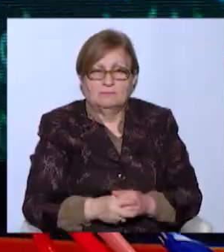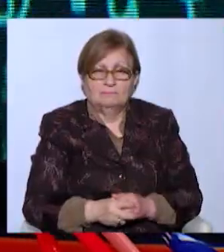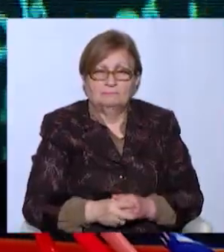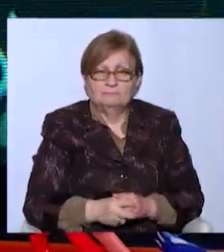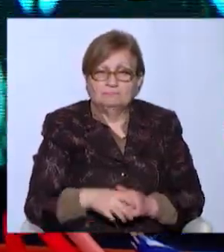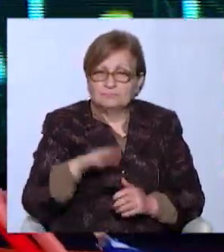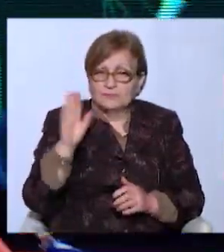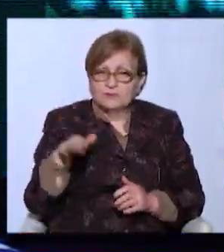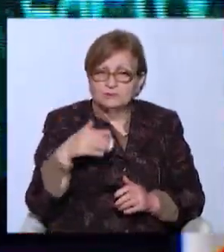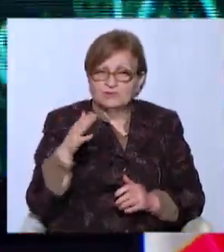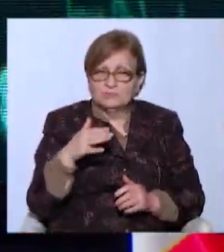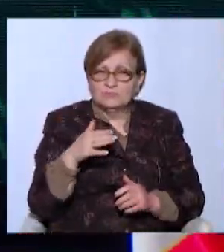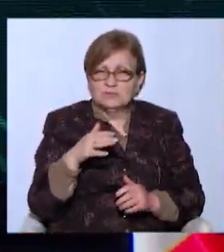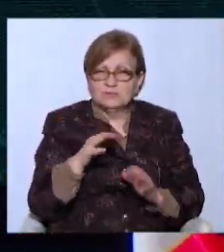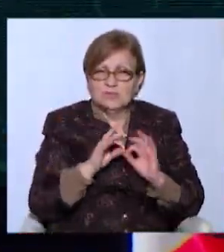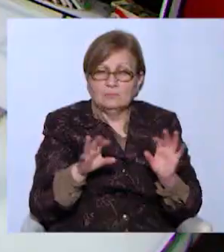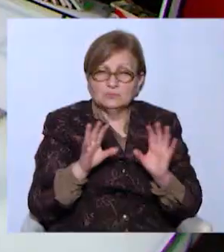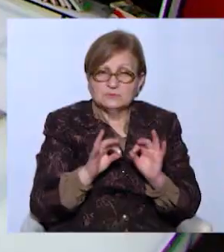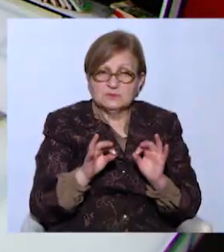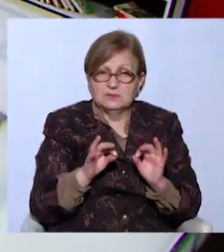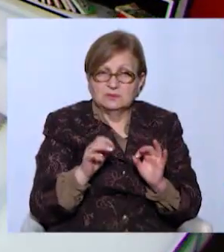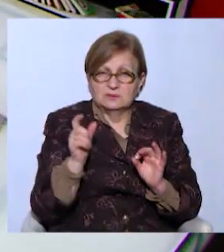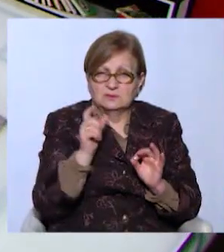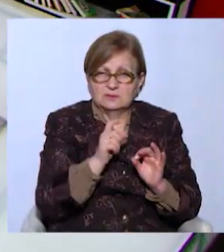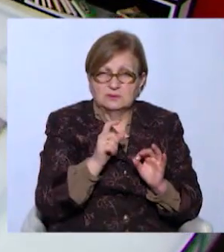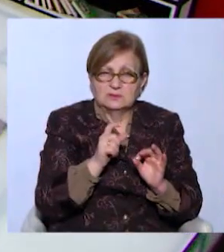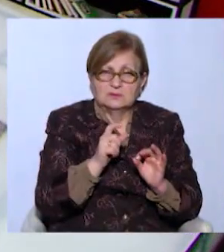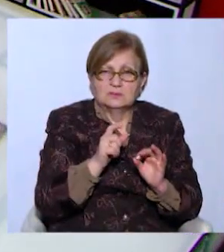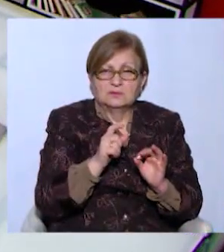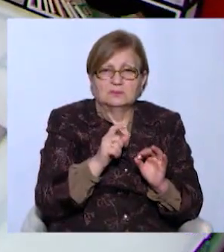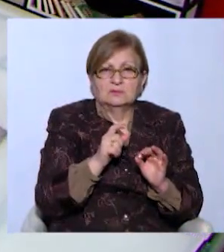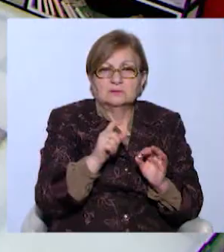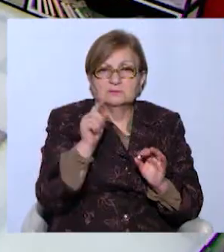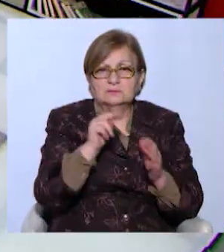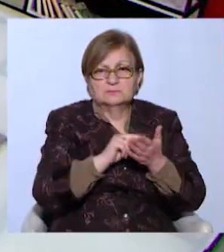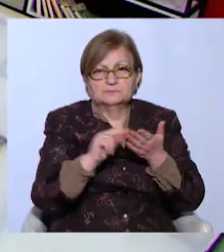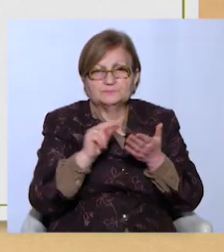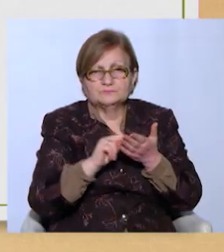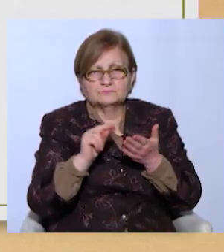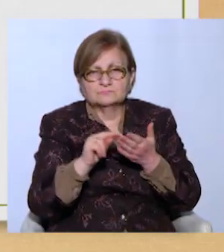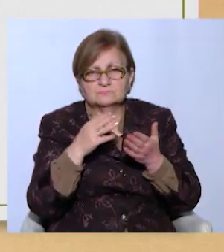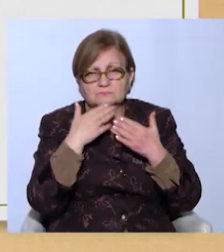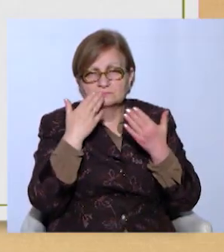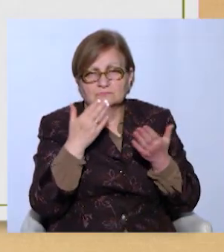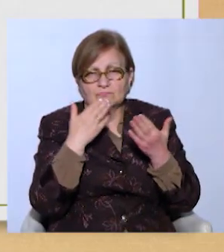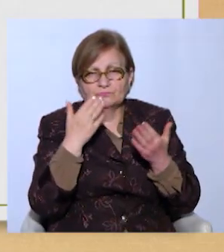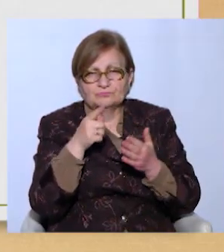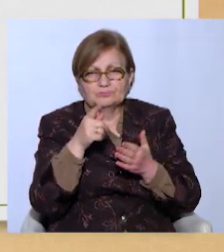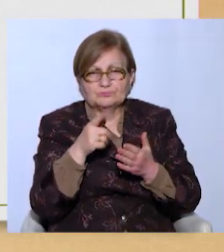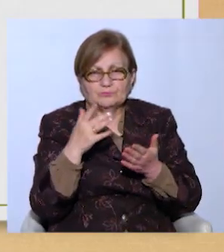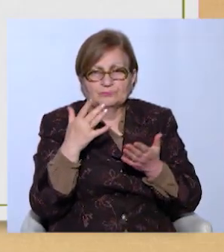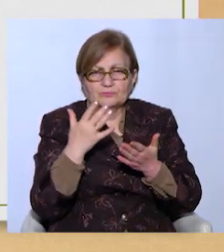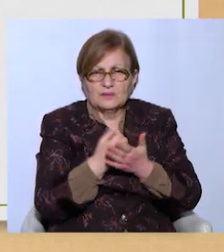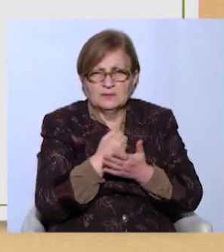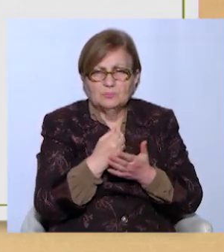შემდეგი ამოცანა არის ასეთი. იპოვეთ აბცისათა ღერძზე მდებარე იმ კაცერტილის კოორდინატები, რომელიც ტოლი მანძილებითაა დაშორებული